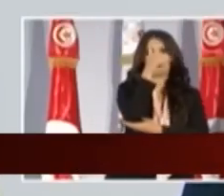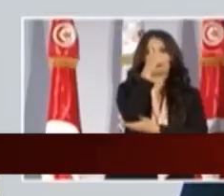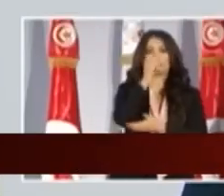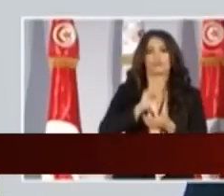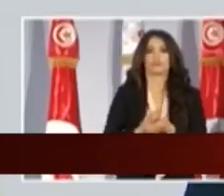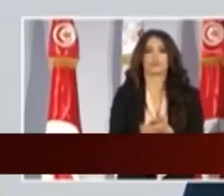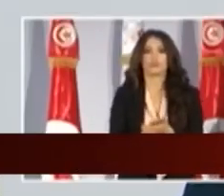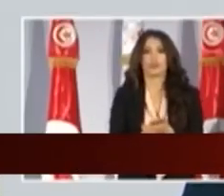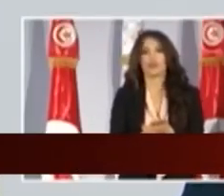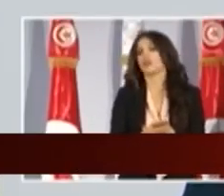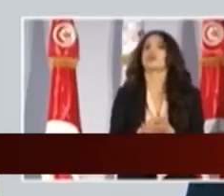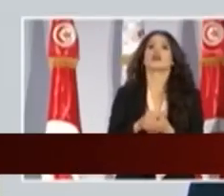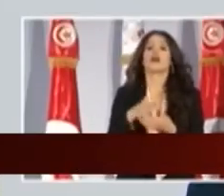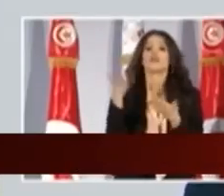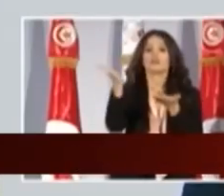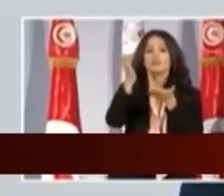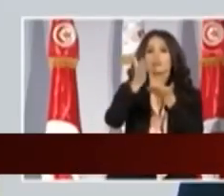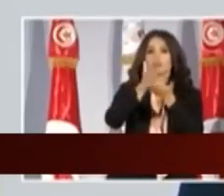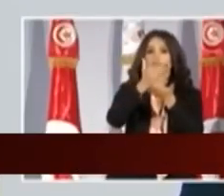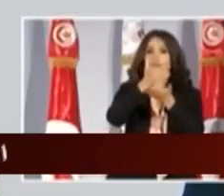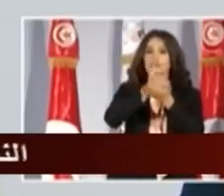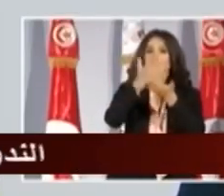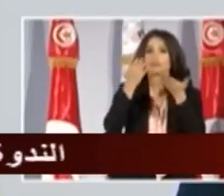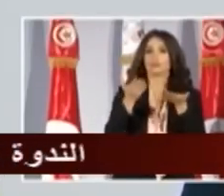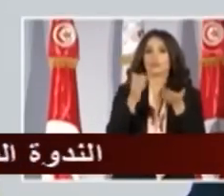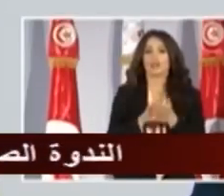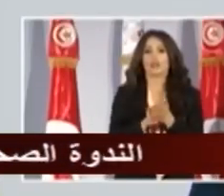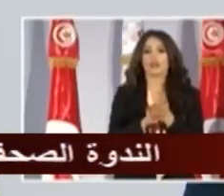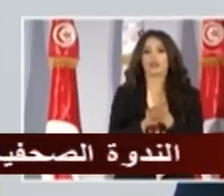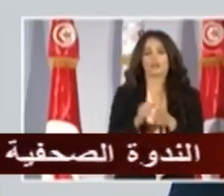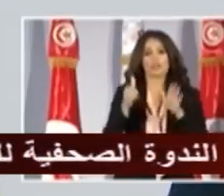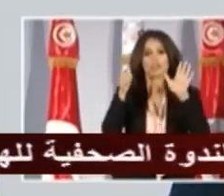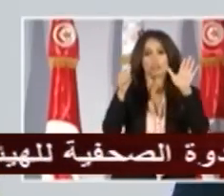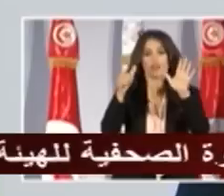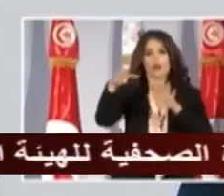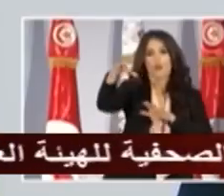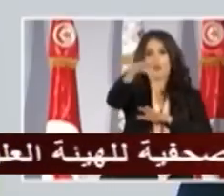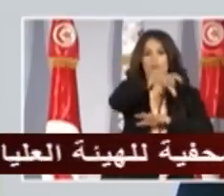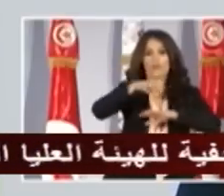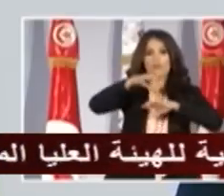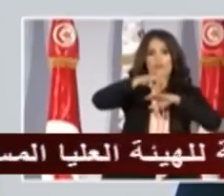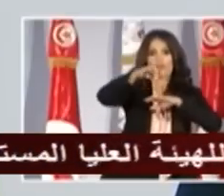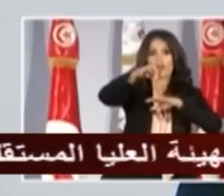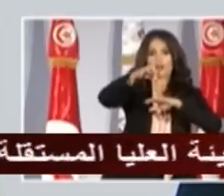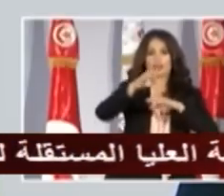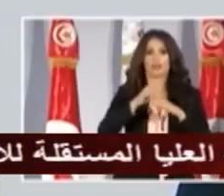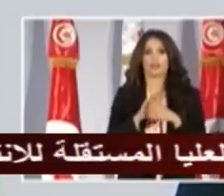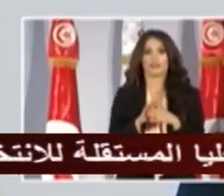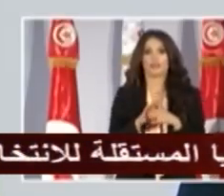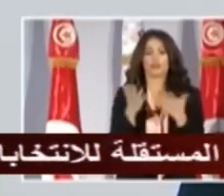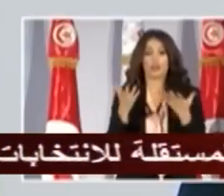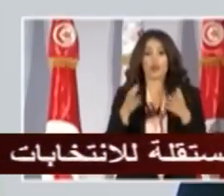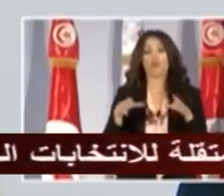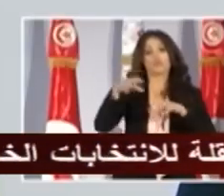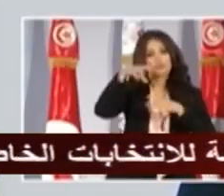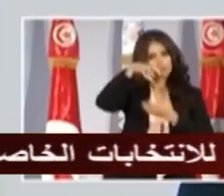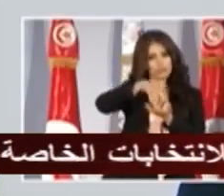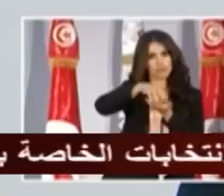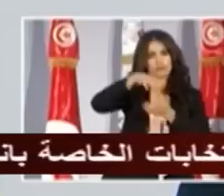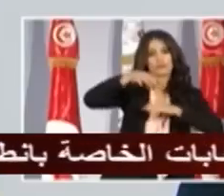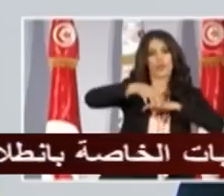وهي مقسمه على 6 هيئه فرعيه الفرعيه الاولى